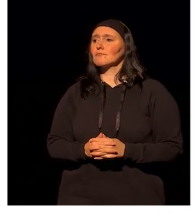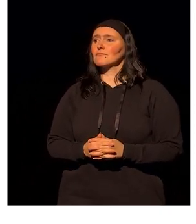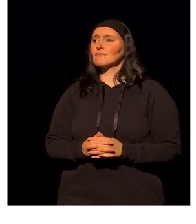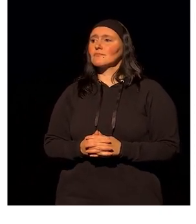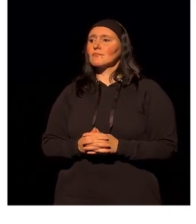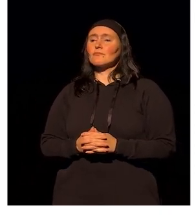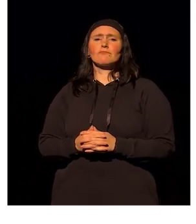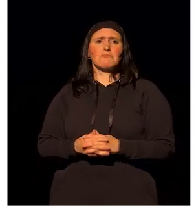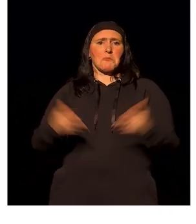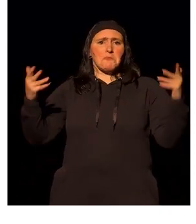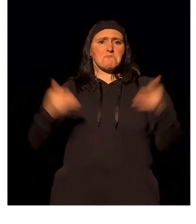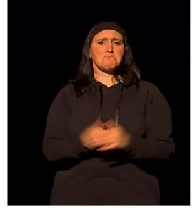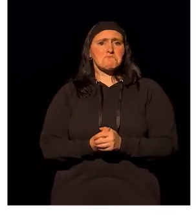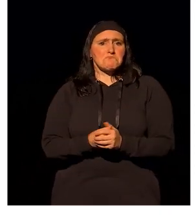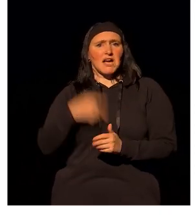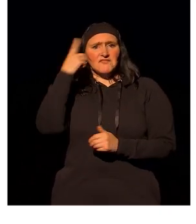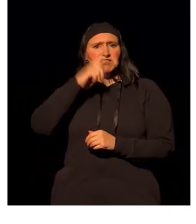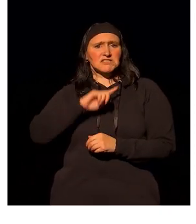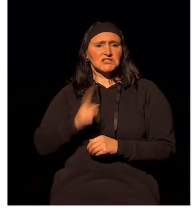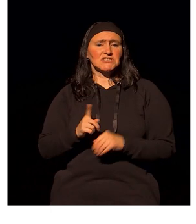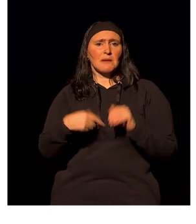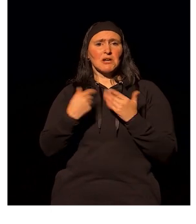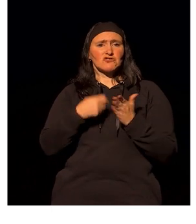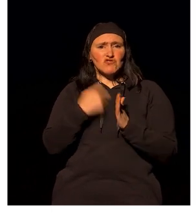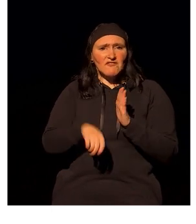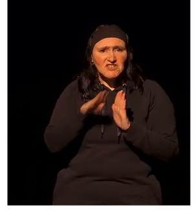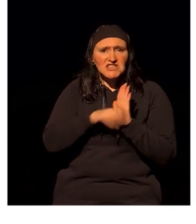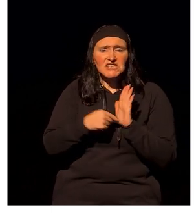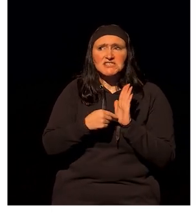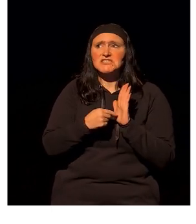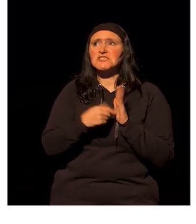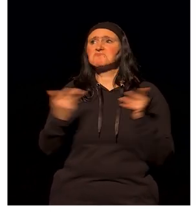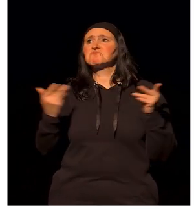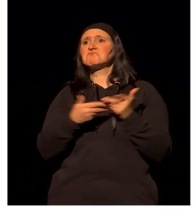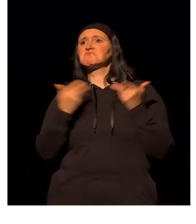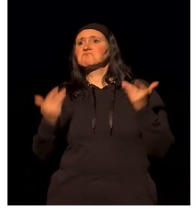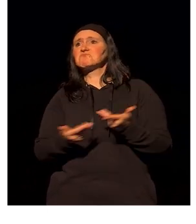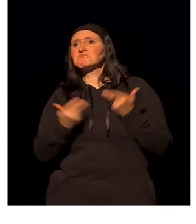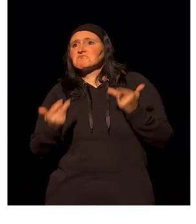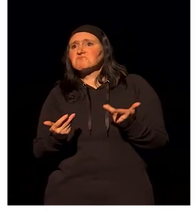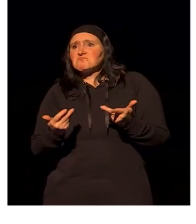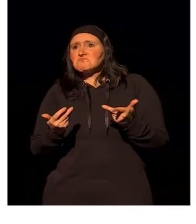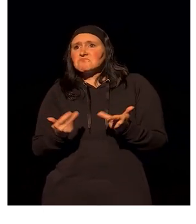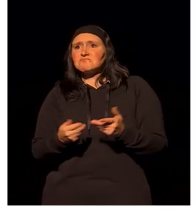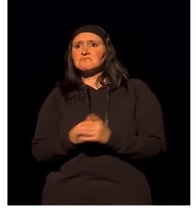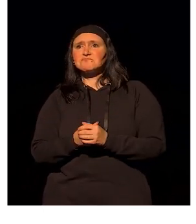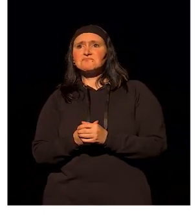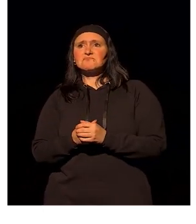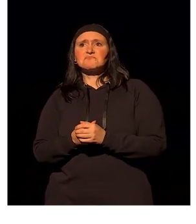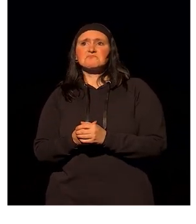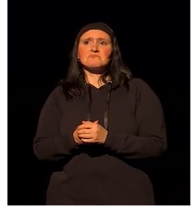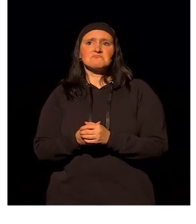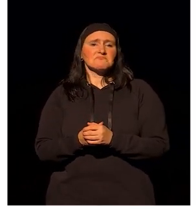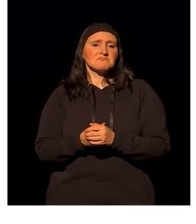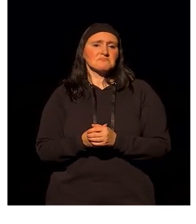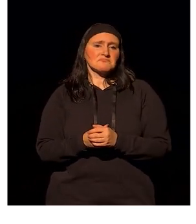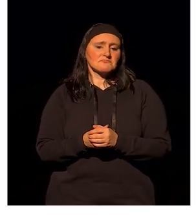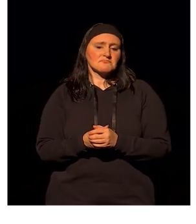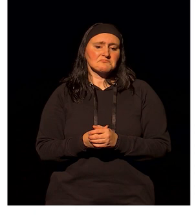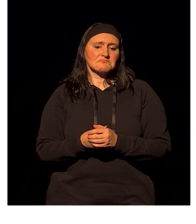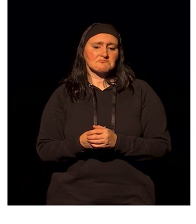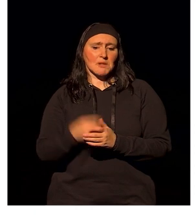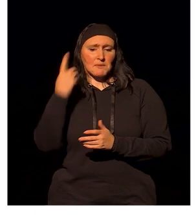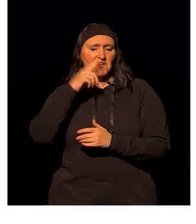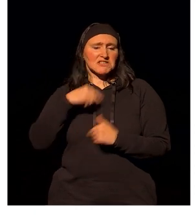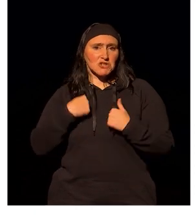Ich weiß nicht, strafrechtlich. Ne? Es ist natürlich im gewissen Sinne wirklich, ob das